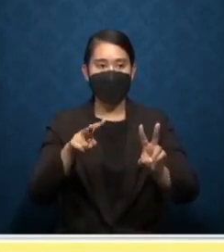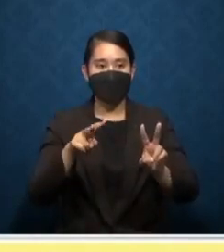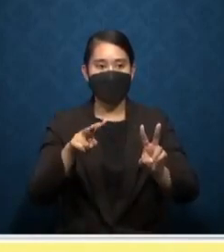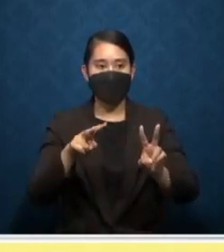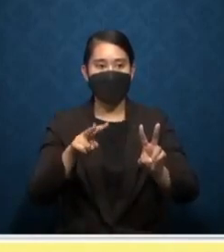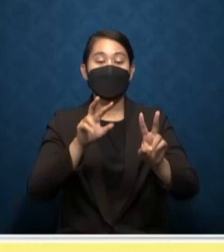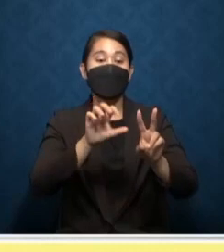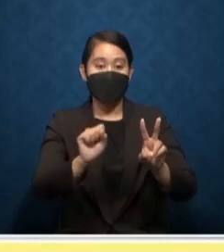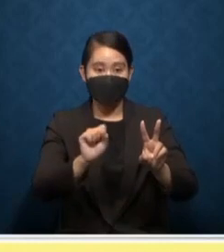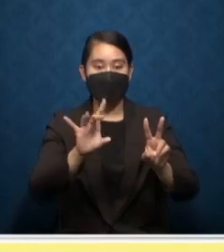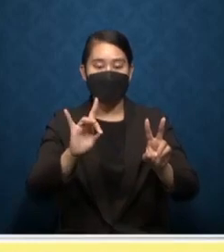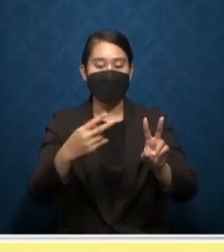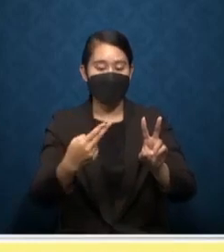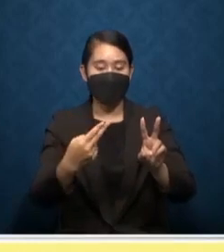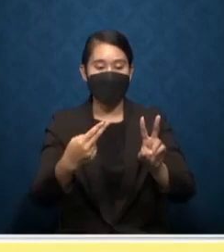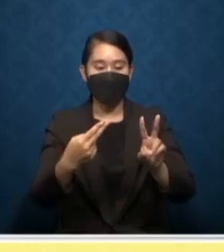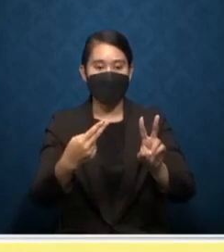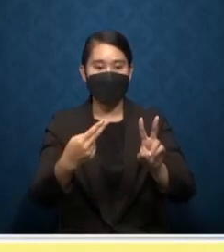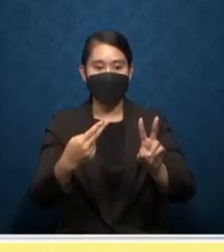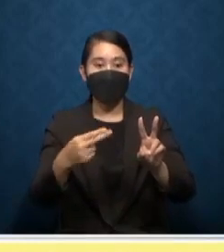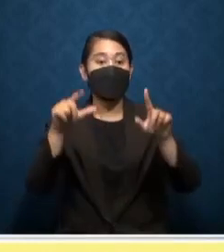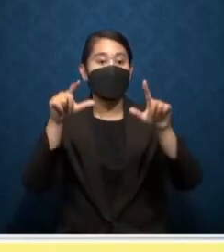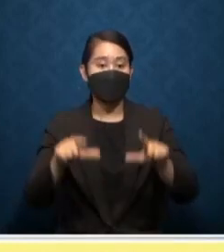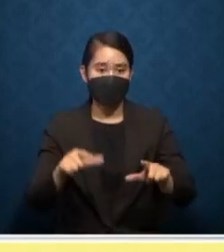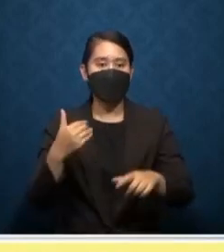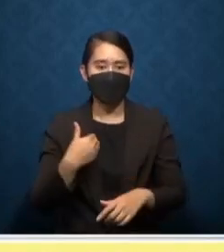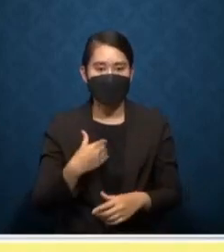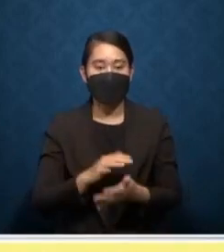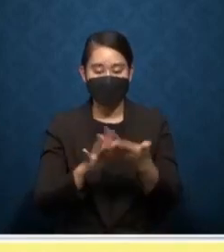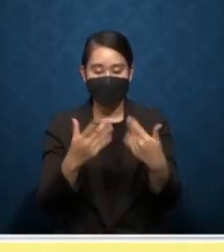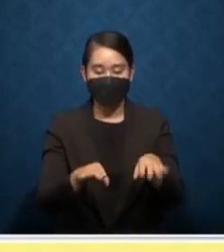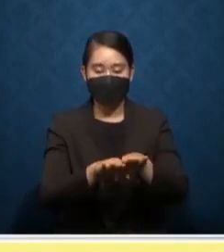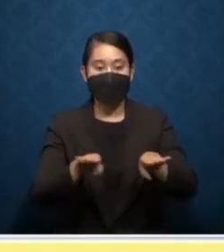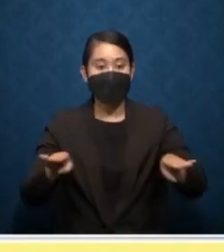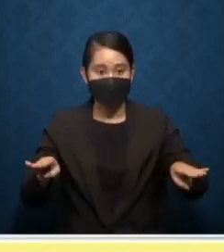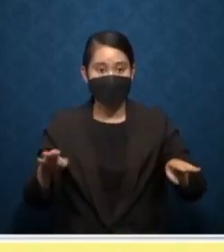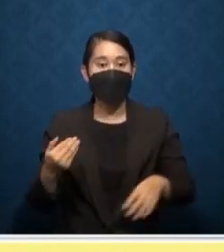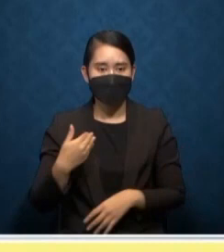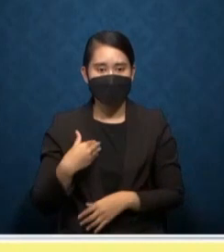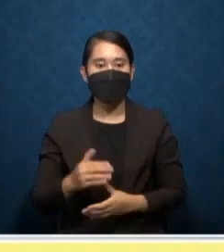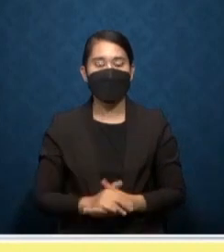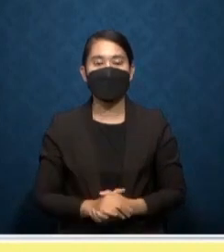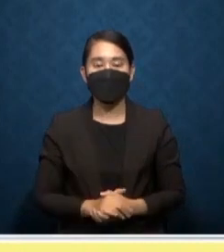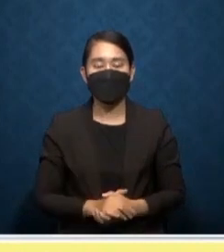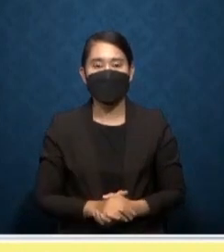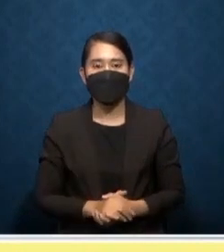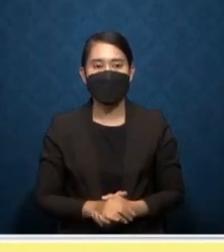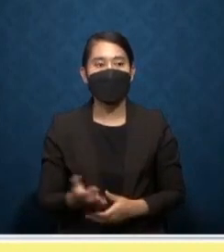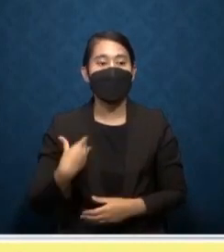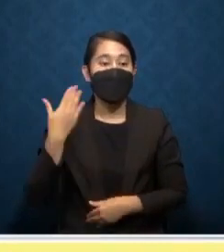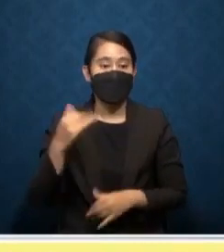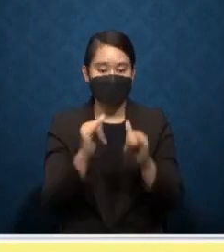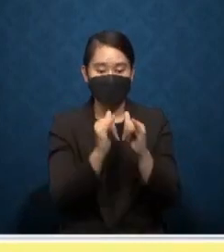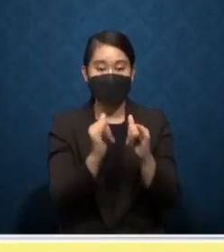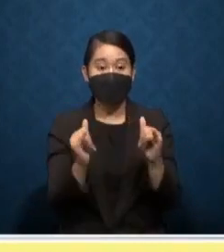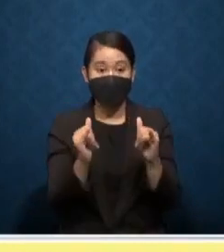หรอ 2,80,000ลดไปและมาตรฐานก็อยู่ในเกนแล้ครัจากที่นอนเดิมเขา